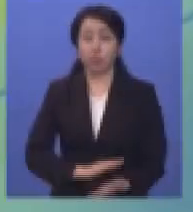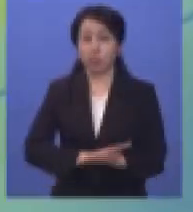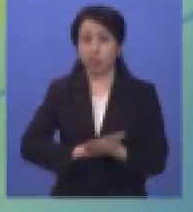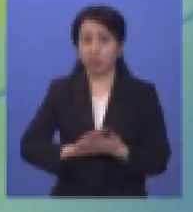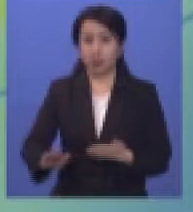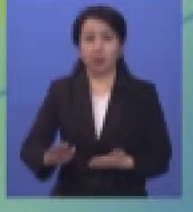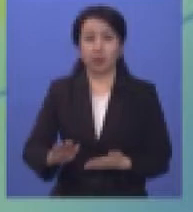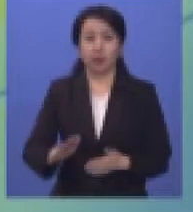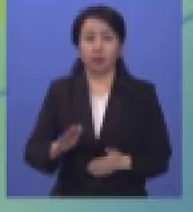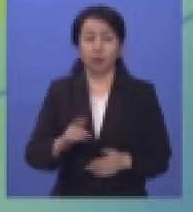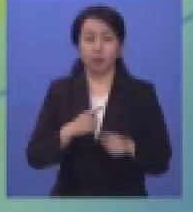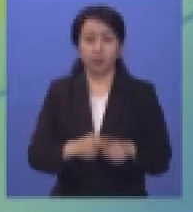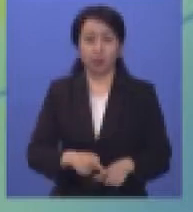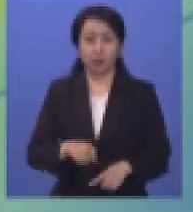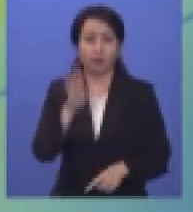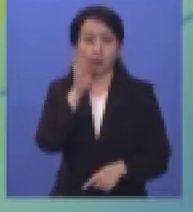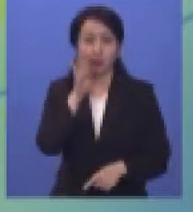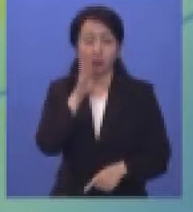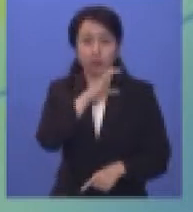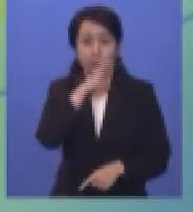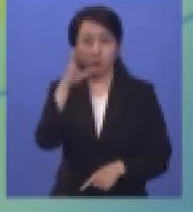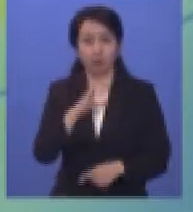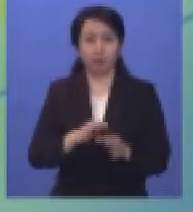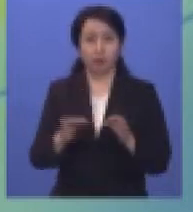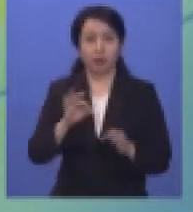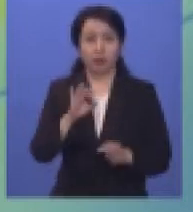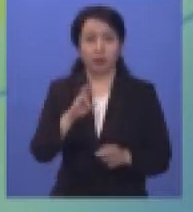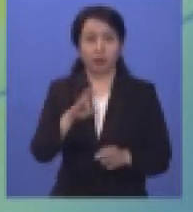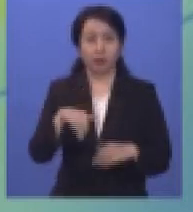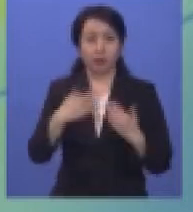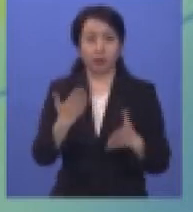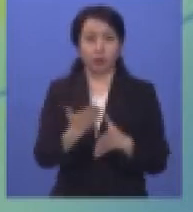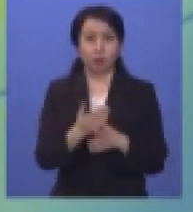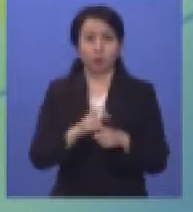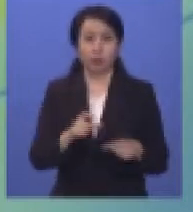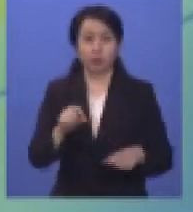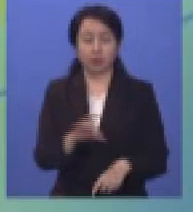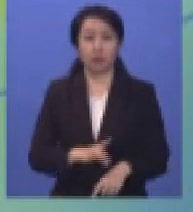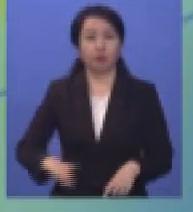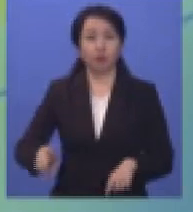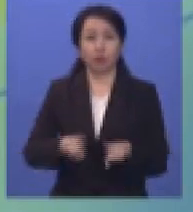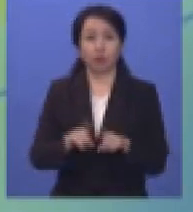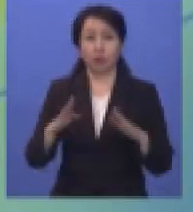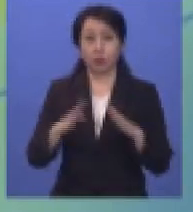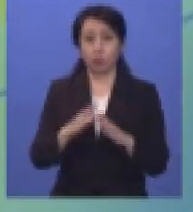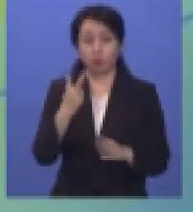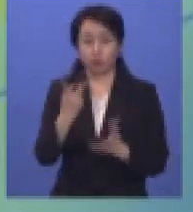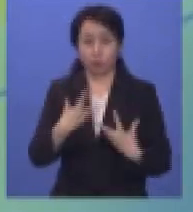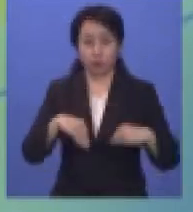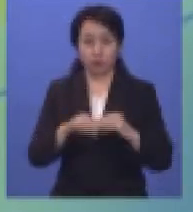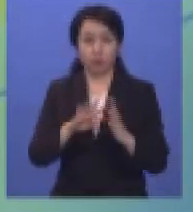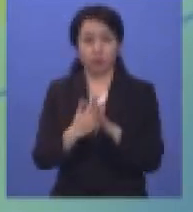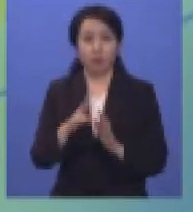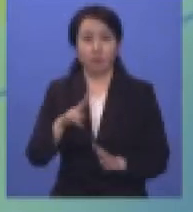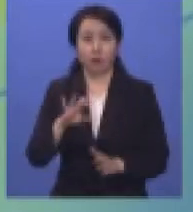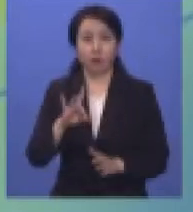Чистая и бесперебойная вода. Североказахстанский филиал Есельсо оказал помощь жителям Есильского района. Так, дома 2 семей